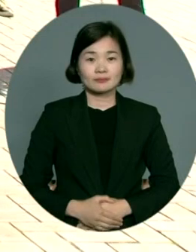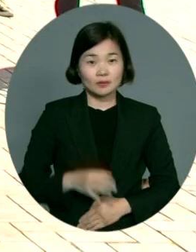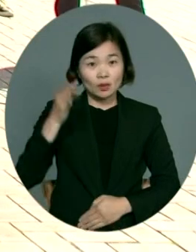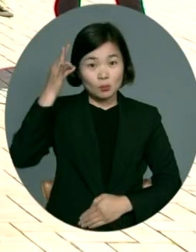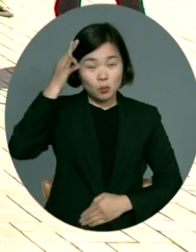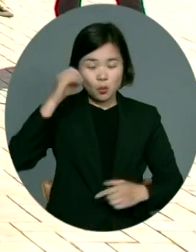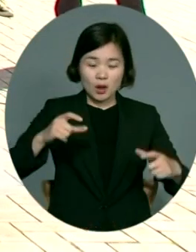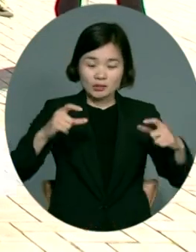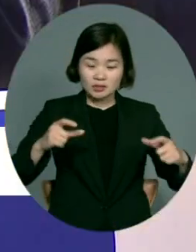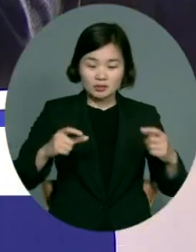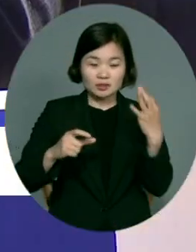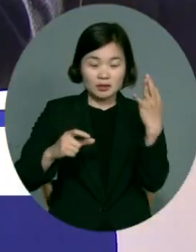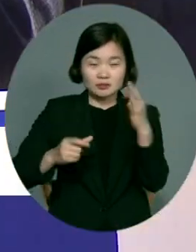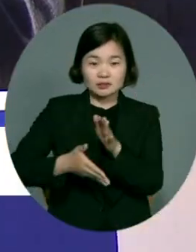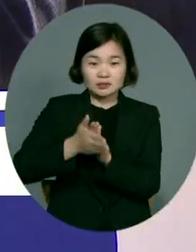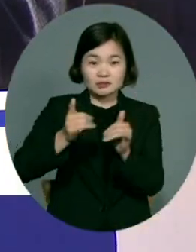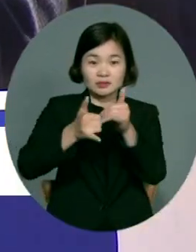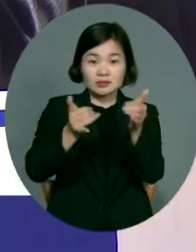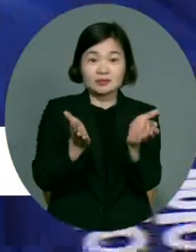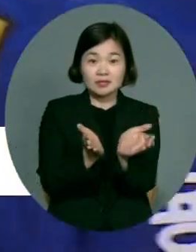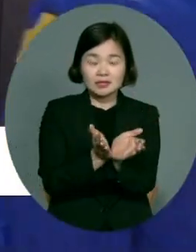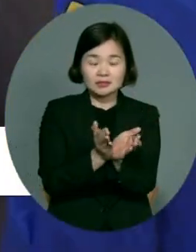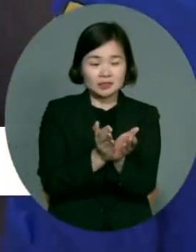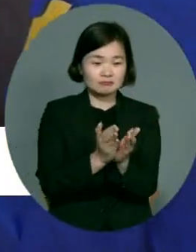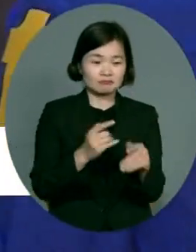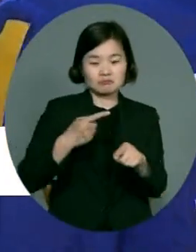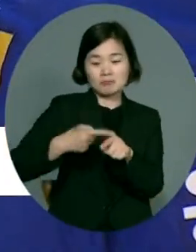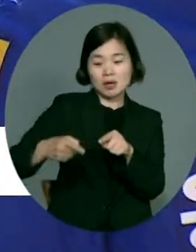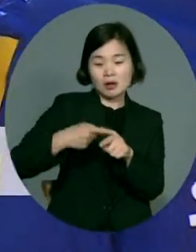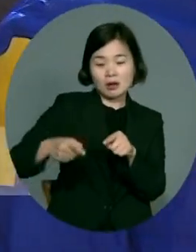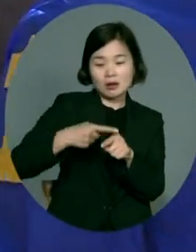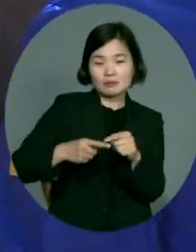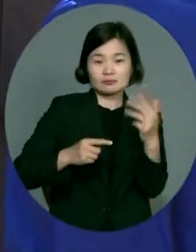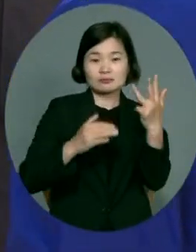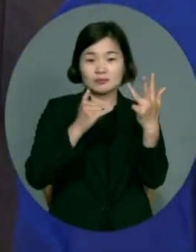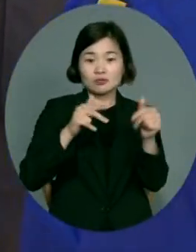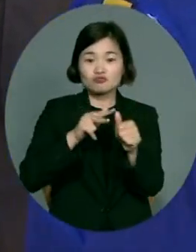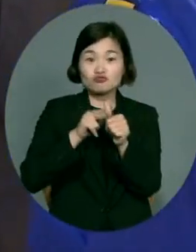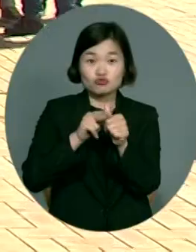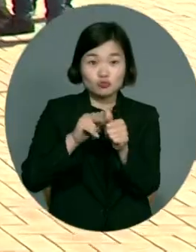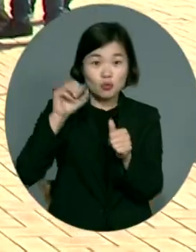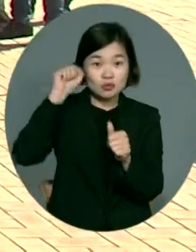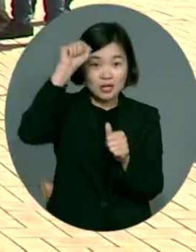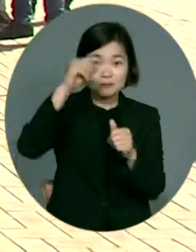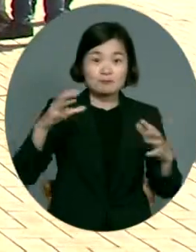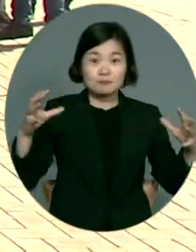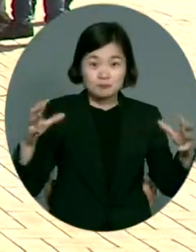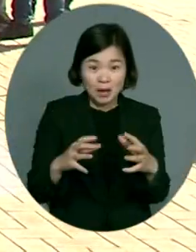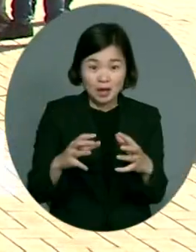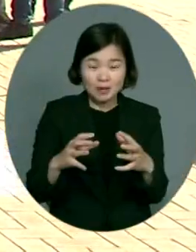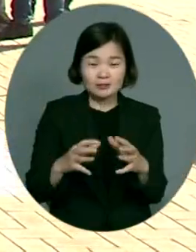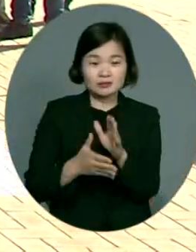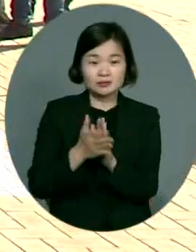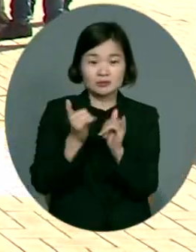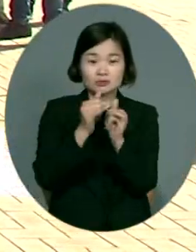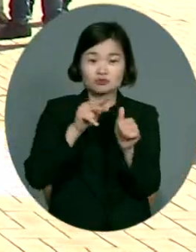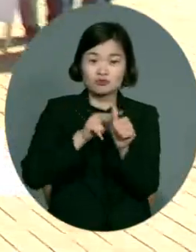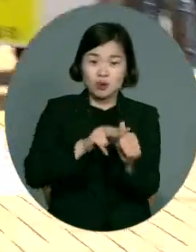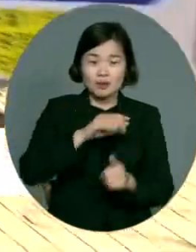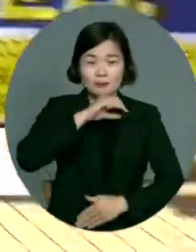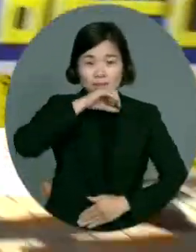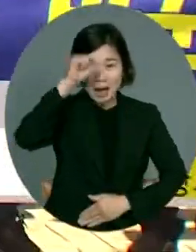포항 지역 14개 시민사회단체들이 선정한 시민후보 8명이 한 자리에 모였습니다. 시민후보